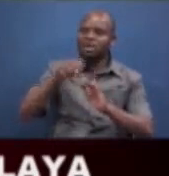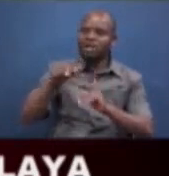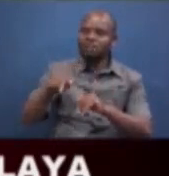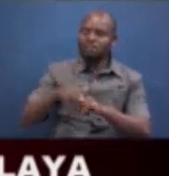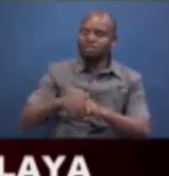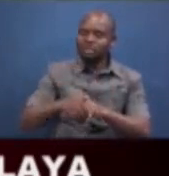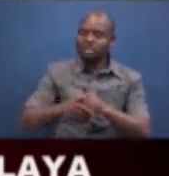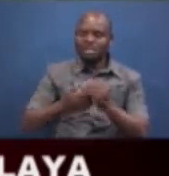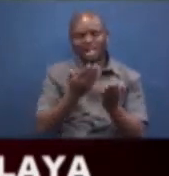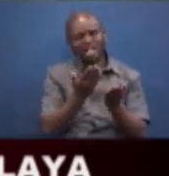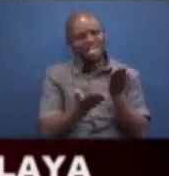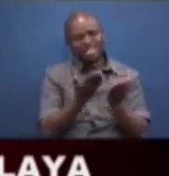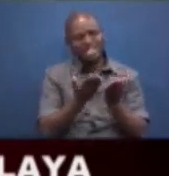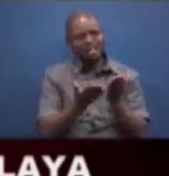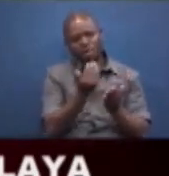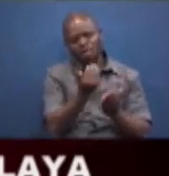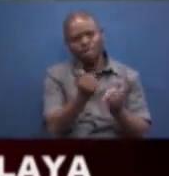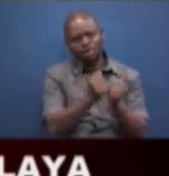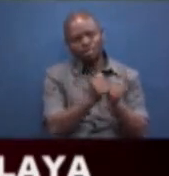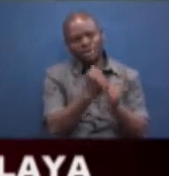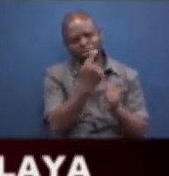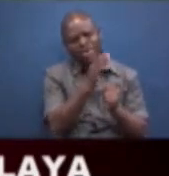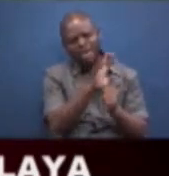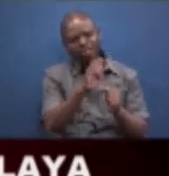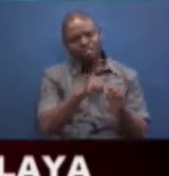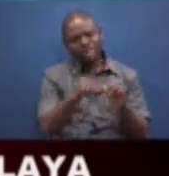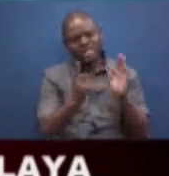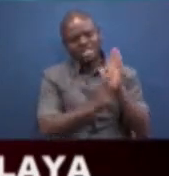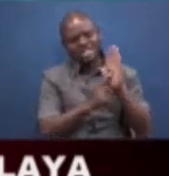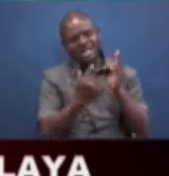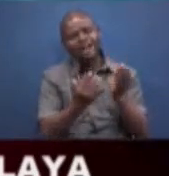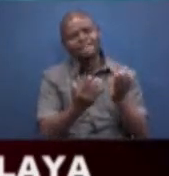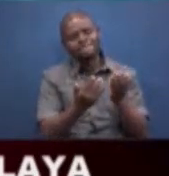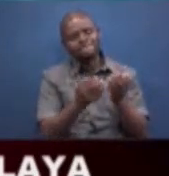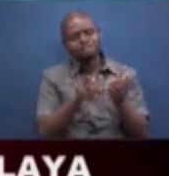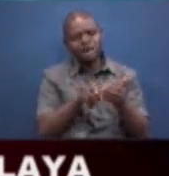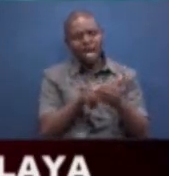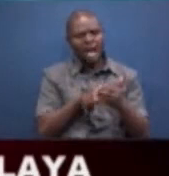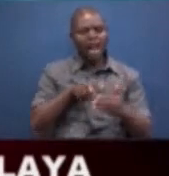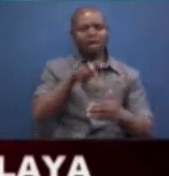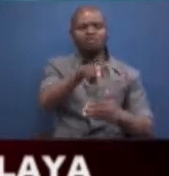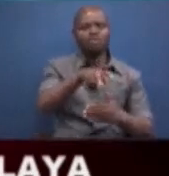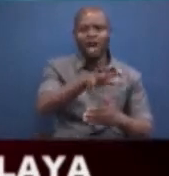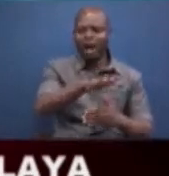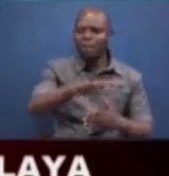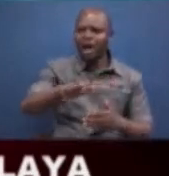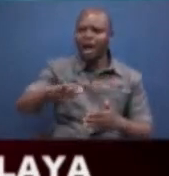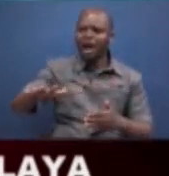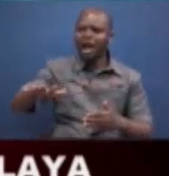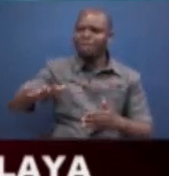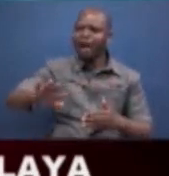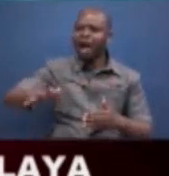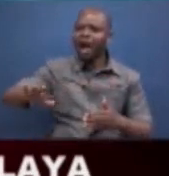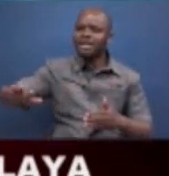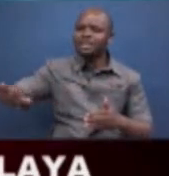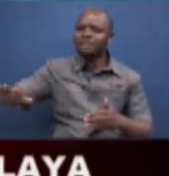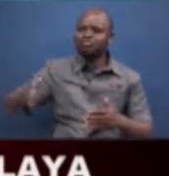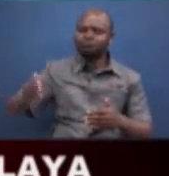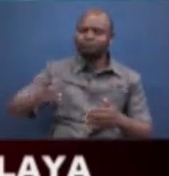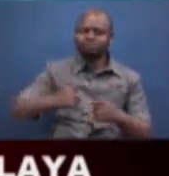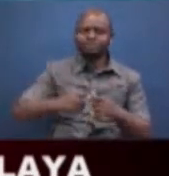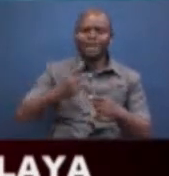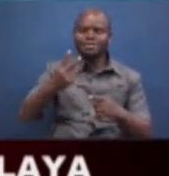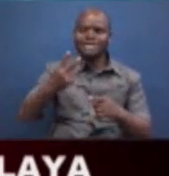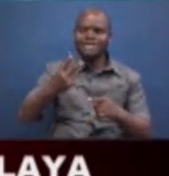mwaka huu inakadiriwa kuwa watoto 11,600 walivuka bahari ya Mediterania, idadi hiyo ikiwa karibu